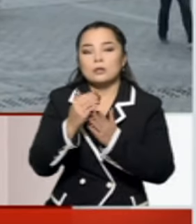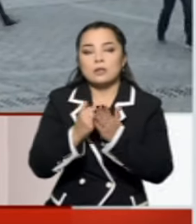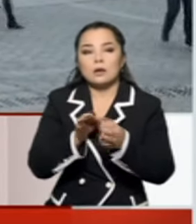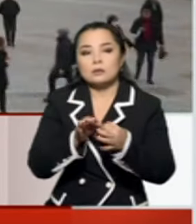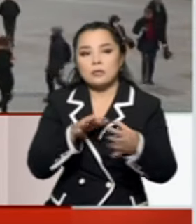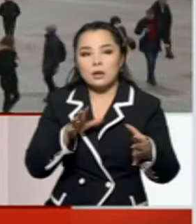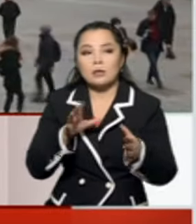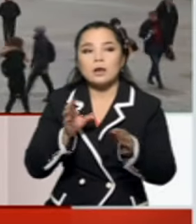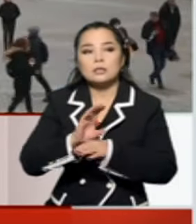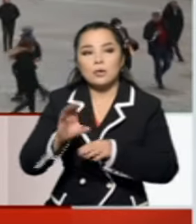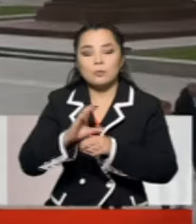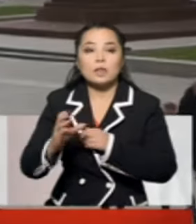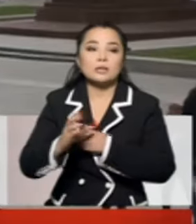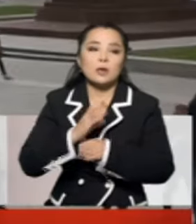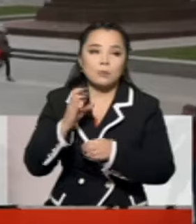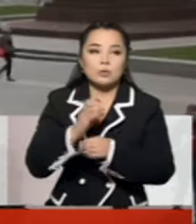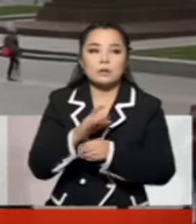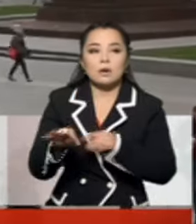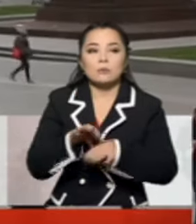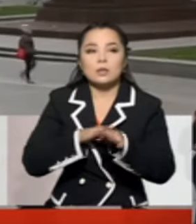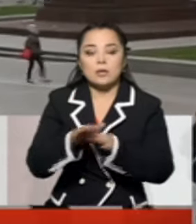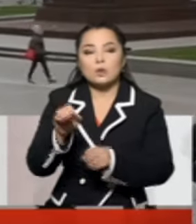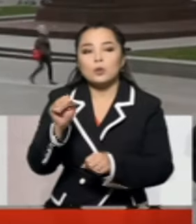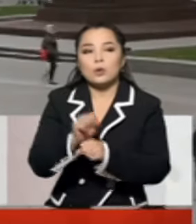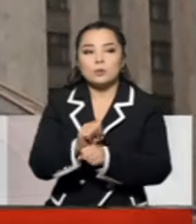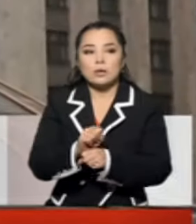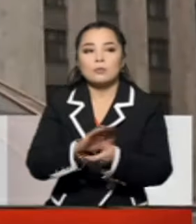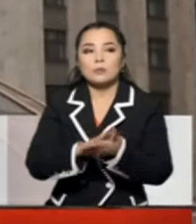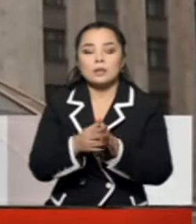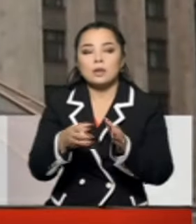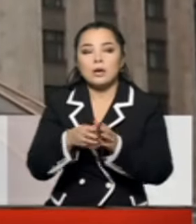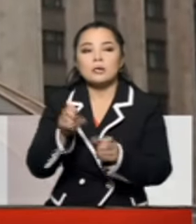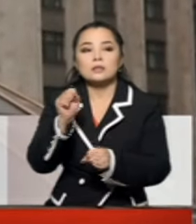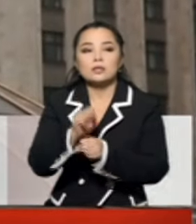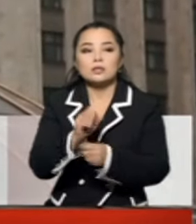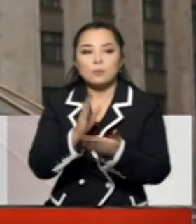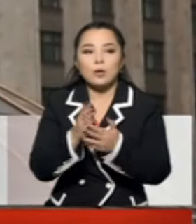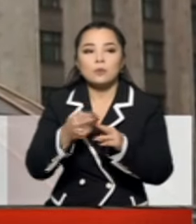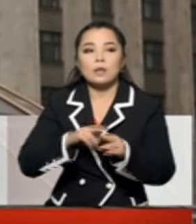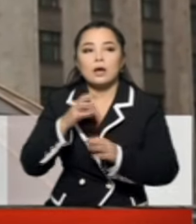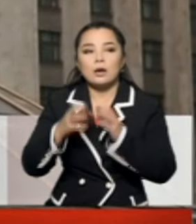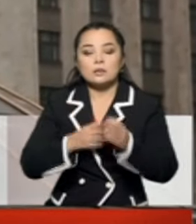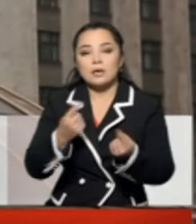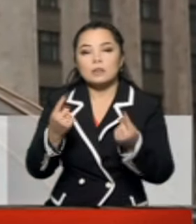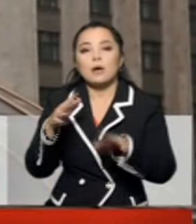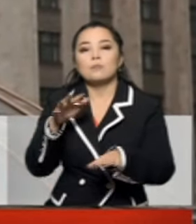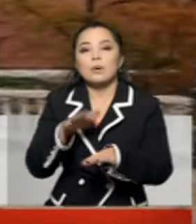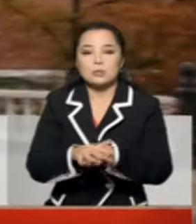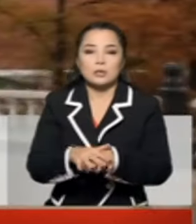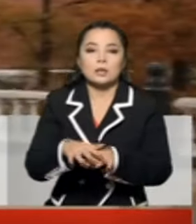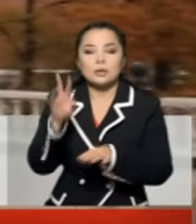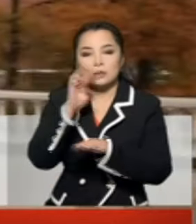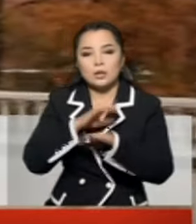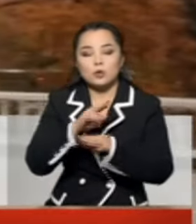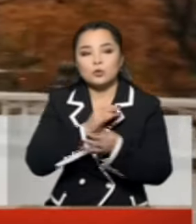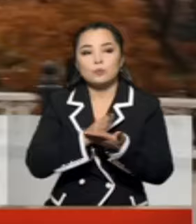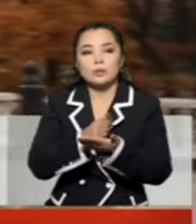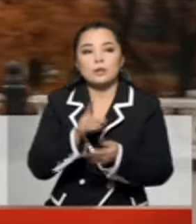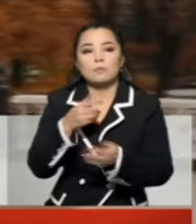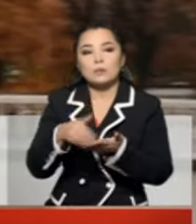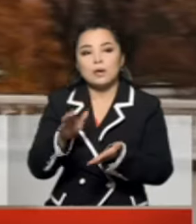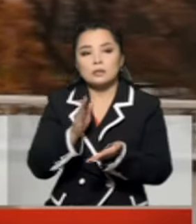соң экспорт пен импорттық операциялар тоқтап, транзакциялар тежелді. Сонымен қатар әлемнің ірі банктері елмен жұмыс істеуден бас